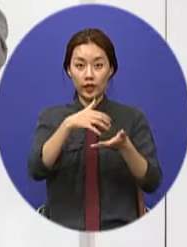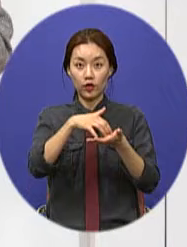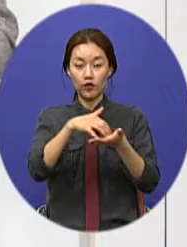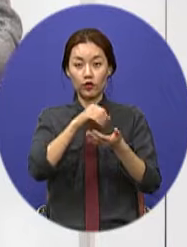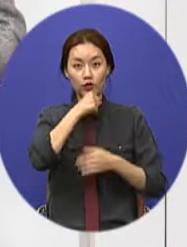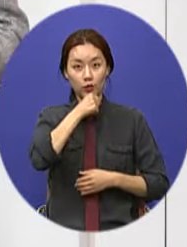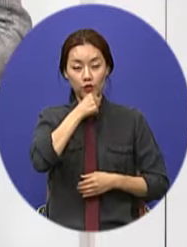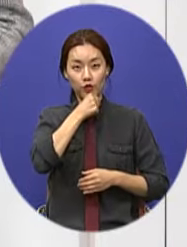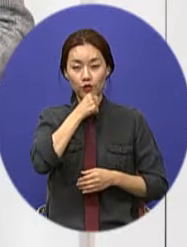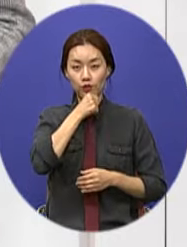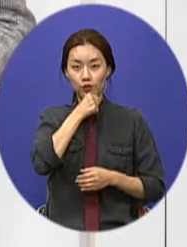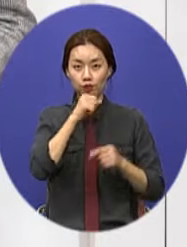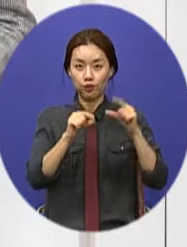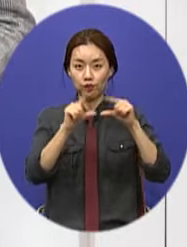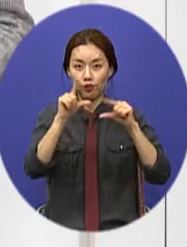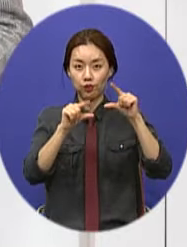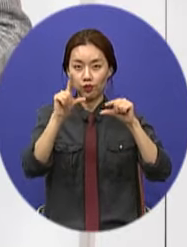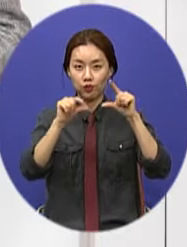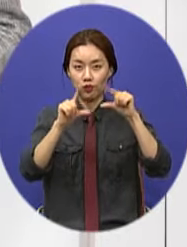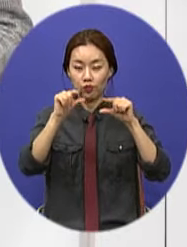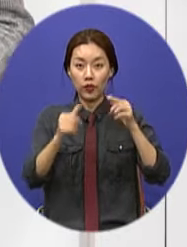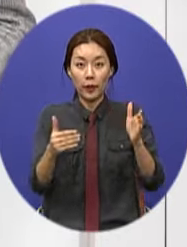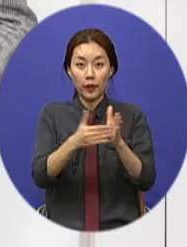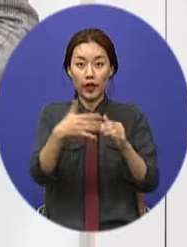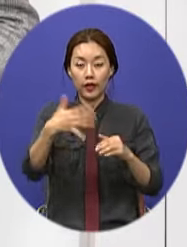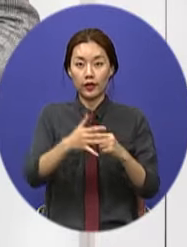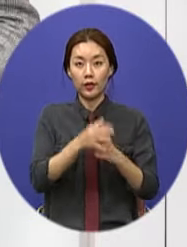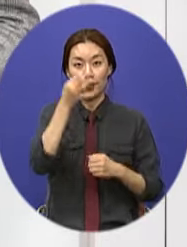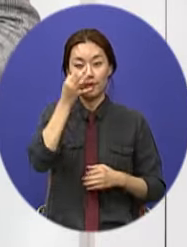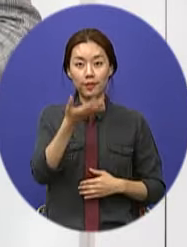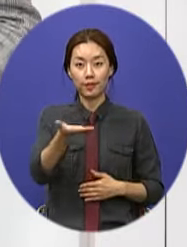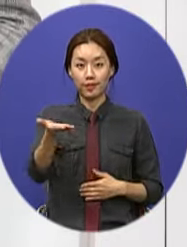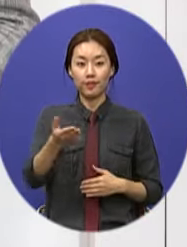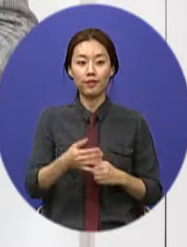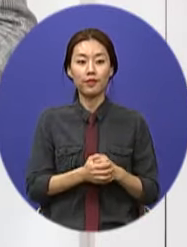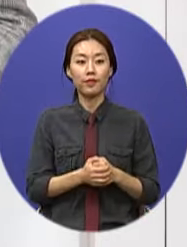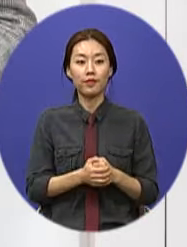중간 집계입니다. 지금 끝이 아닙니다. 중간 네. 집계 보여주세요. 자,